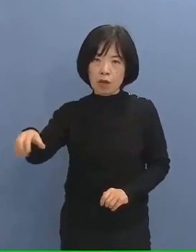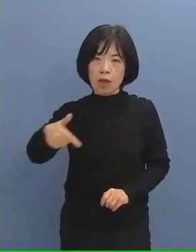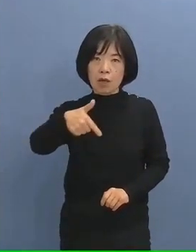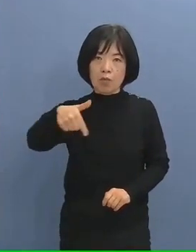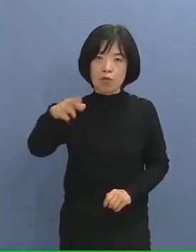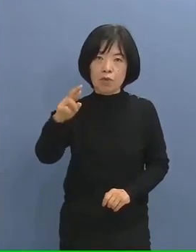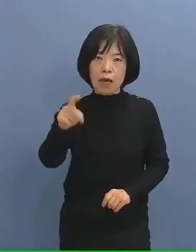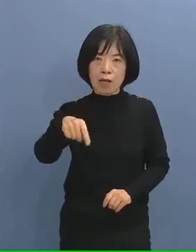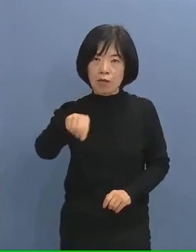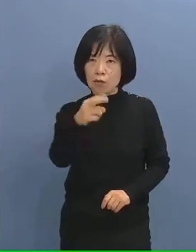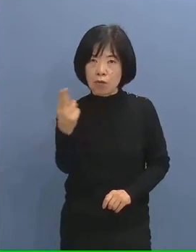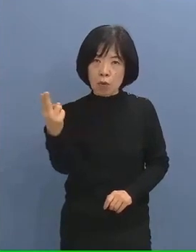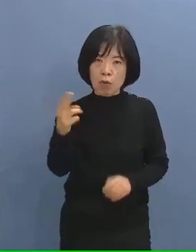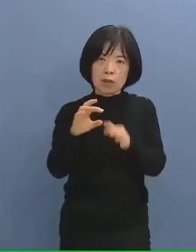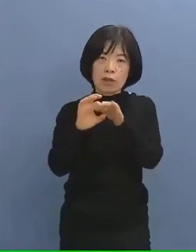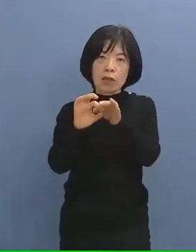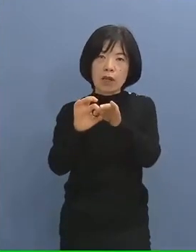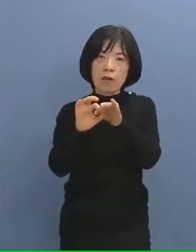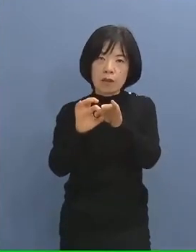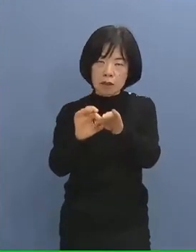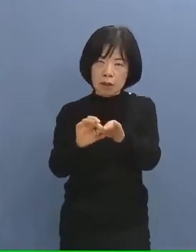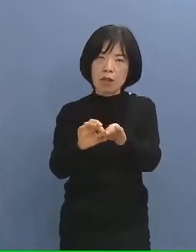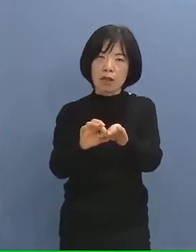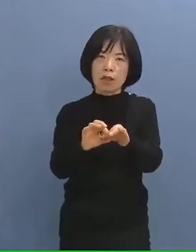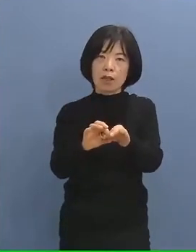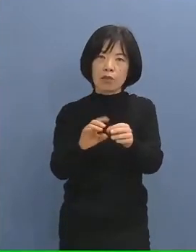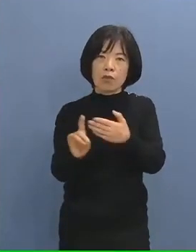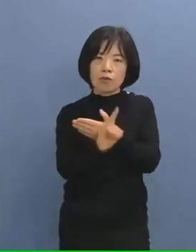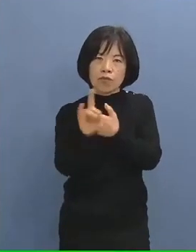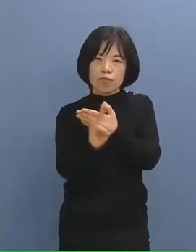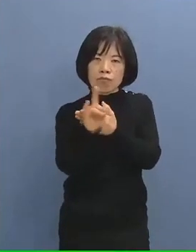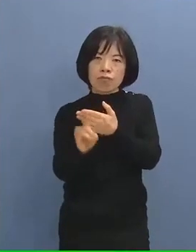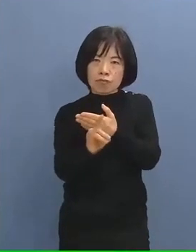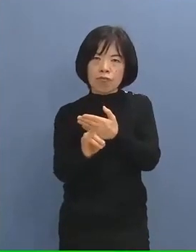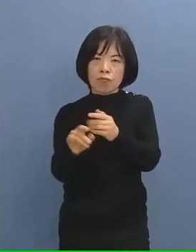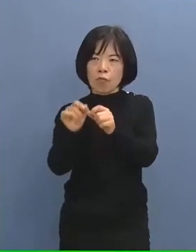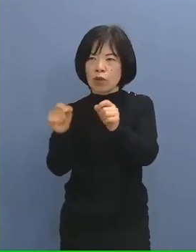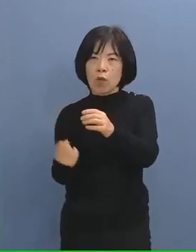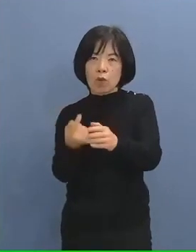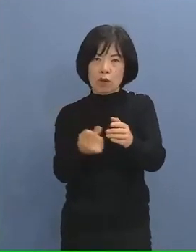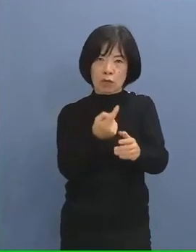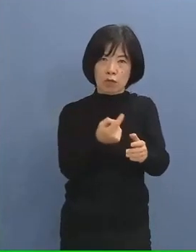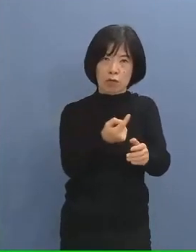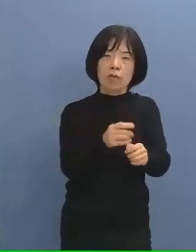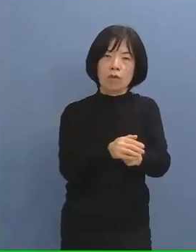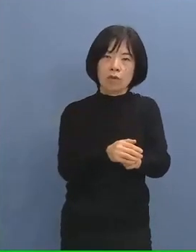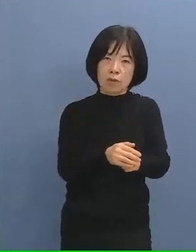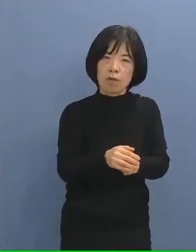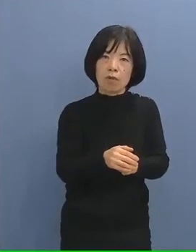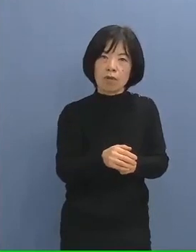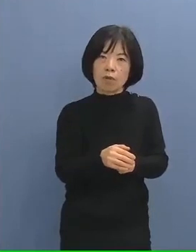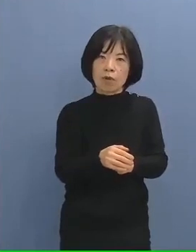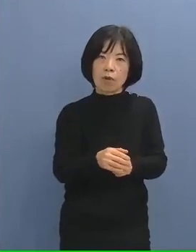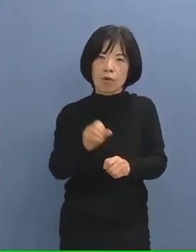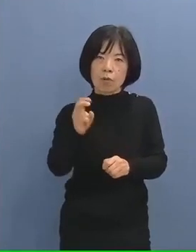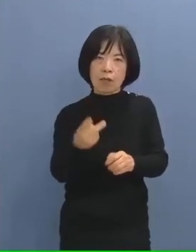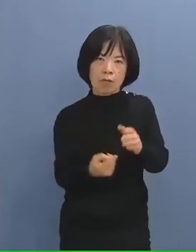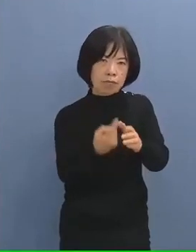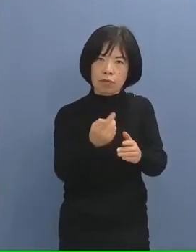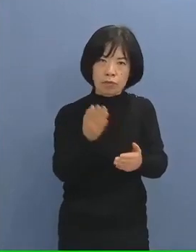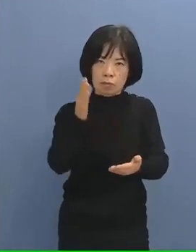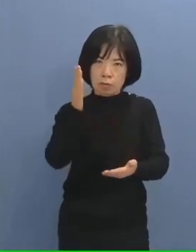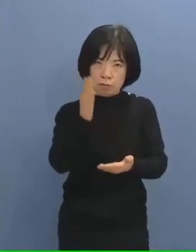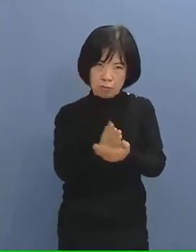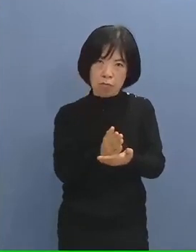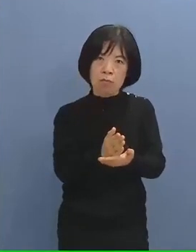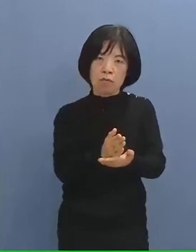肉も含めた偽装の問題というのは、やはりこれまでもいろいろありましたけど、そこはやっぱり再発をいかに防止していくかということが大事だと思い